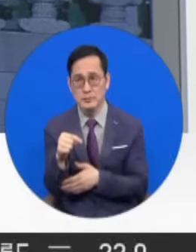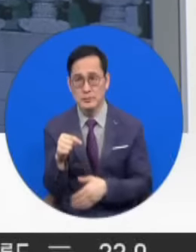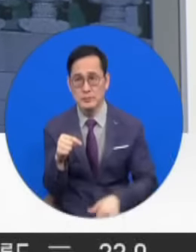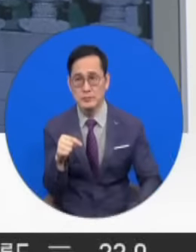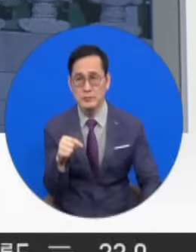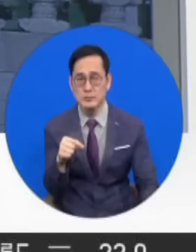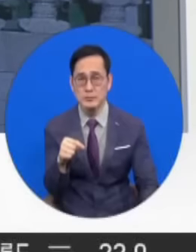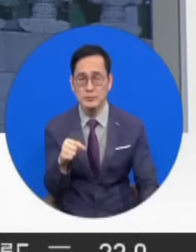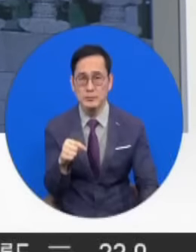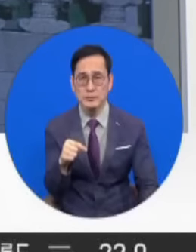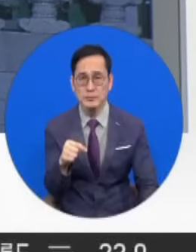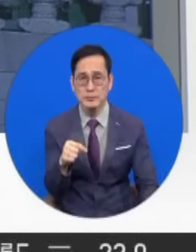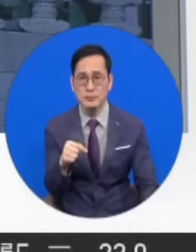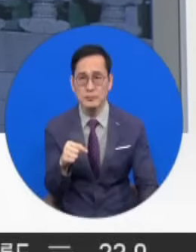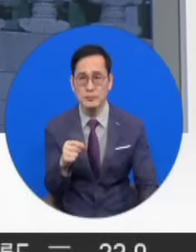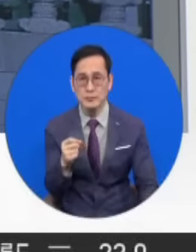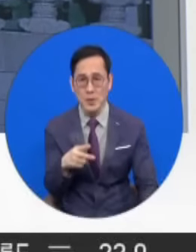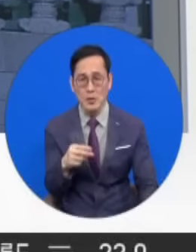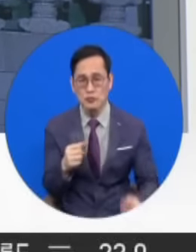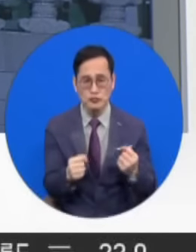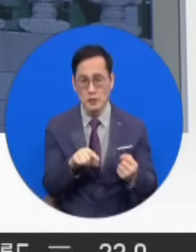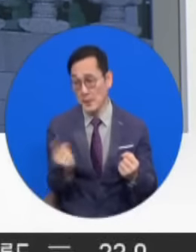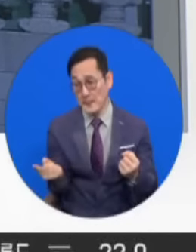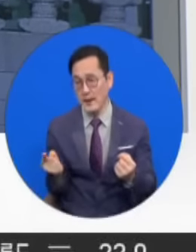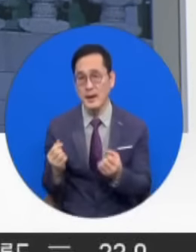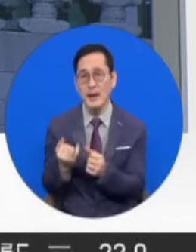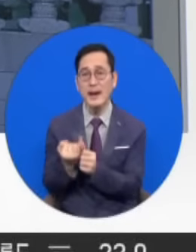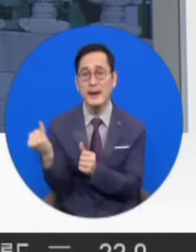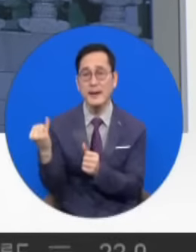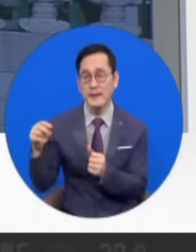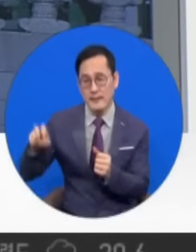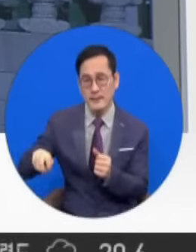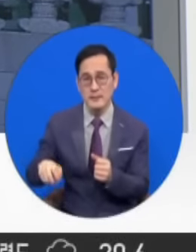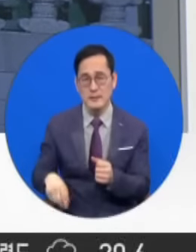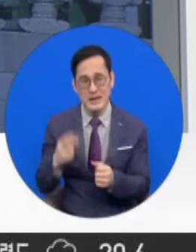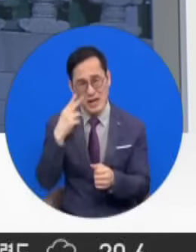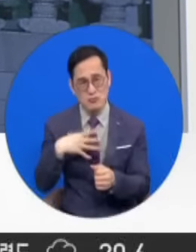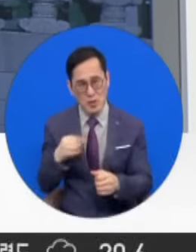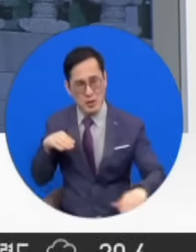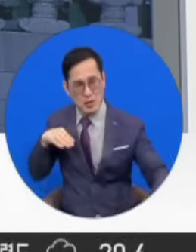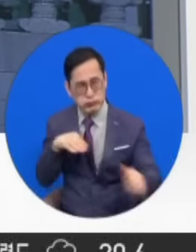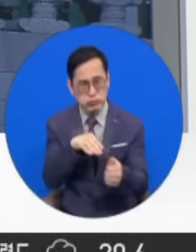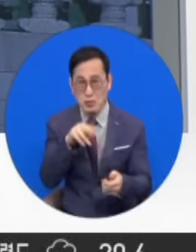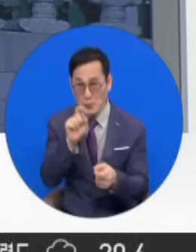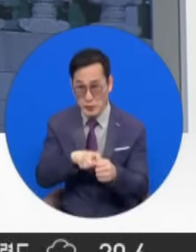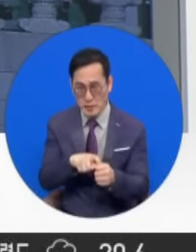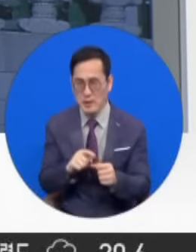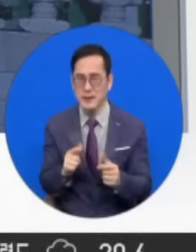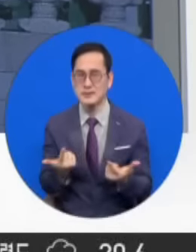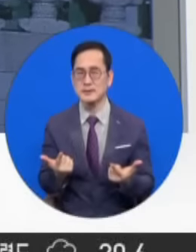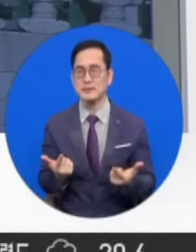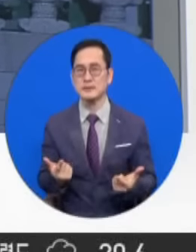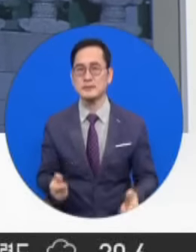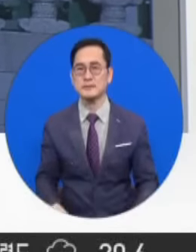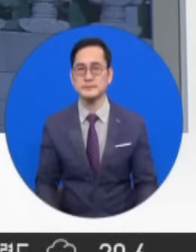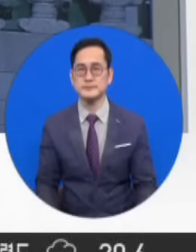조수석에는 아내가 타 있었다라고 봤을 때 어떤 고의적인 사고의 가능성은 낮다라는 말씀 분석도